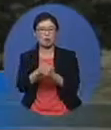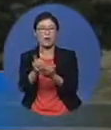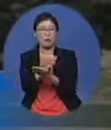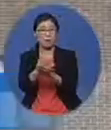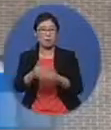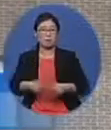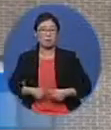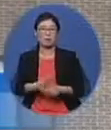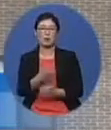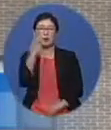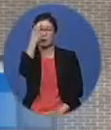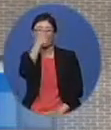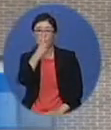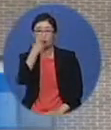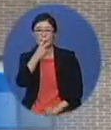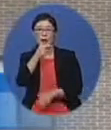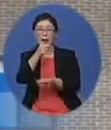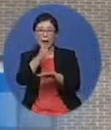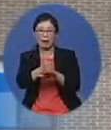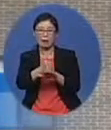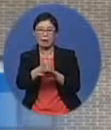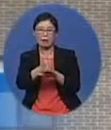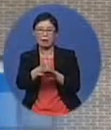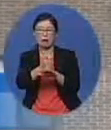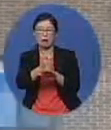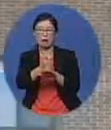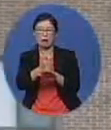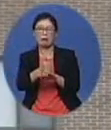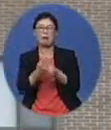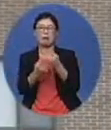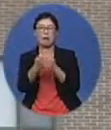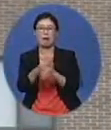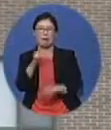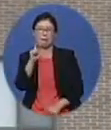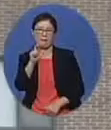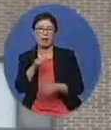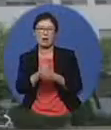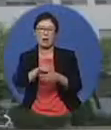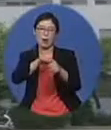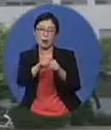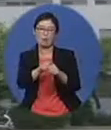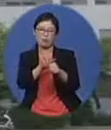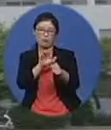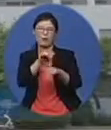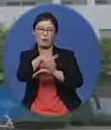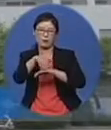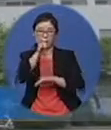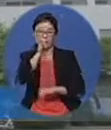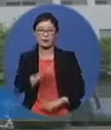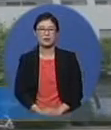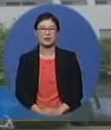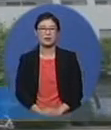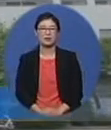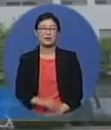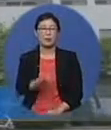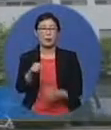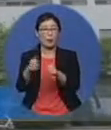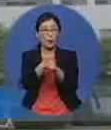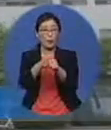조사 결과에 따라서 나오는 것보다 더 엄중하게 처벌할 예정입니다. 사회적 파장도 고려해서. 한편 경찰은 가해자들에